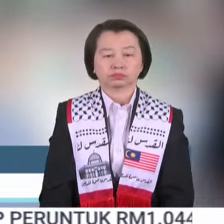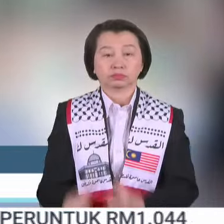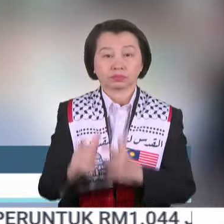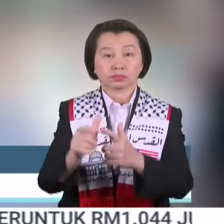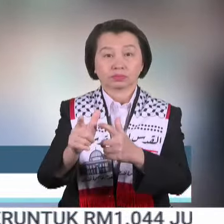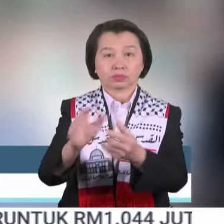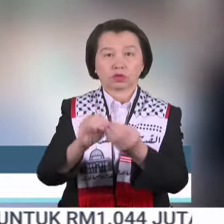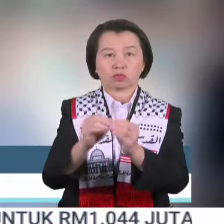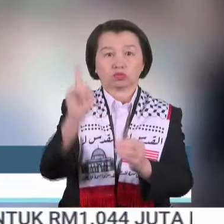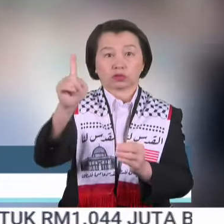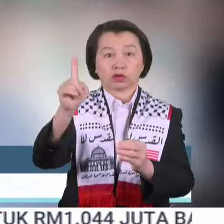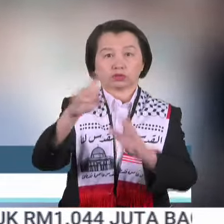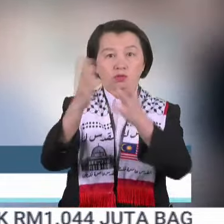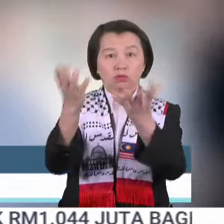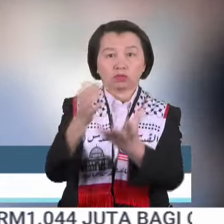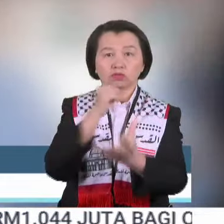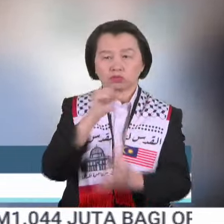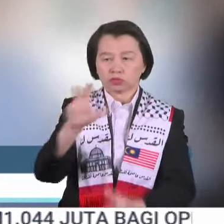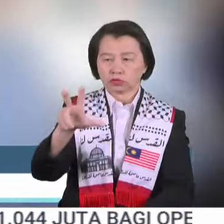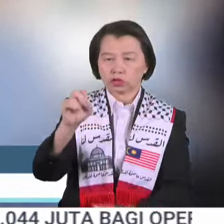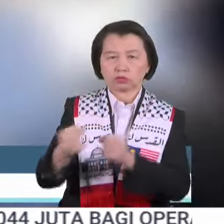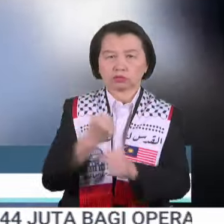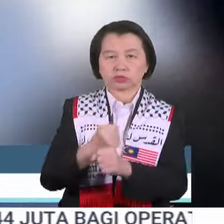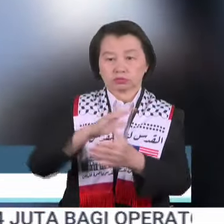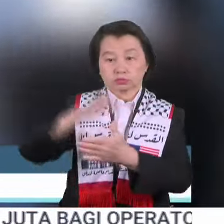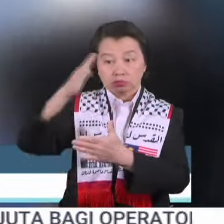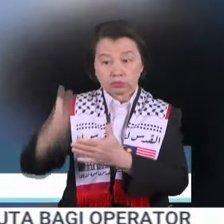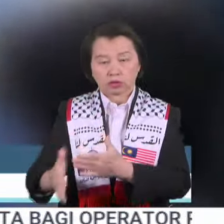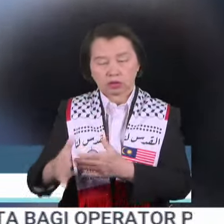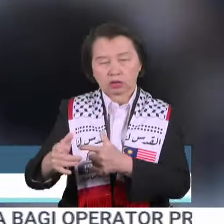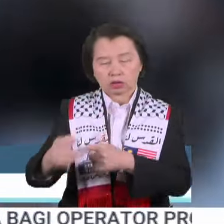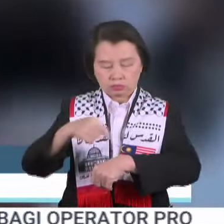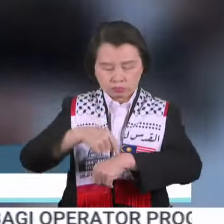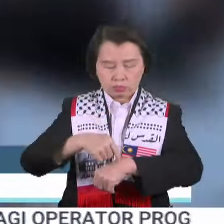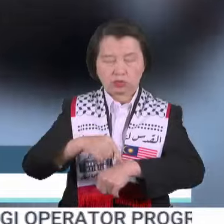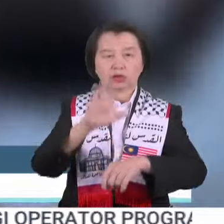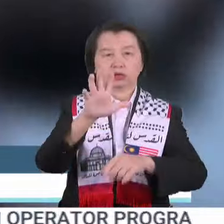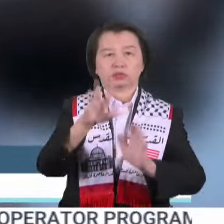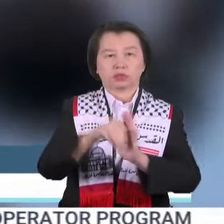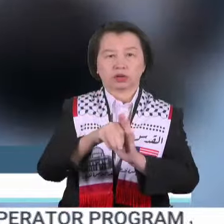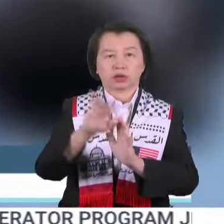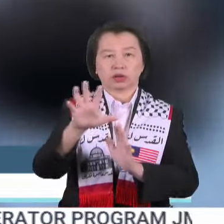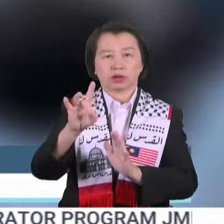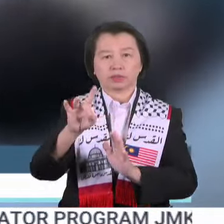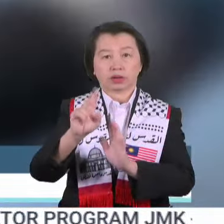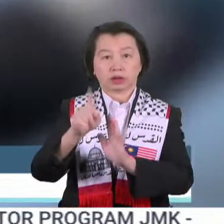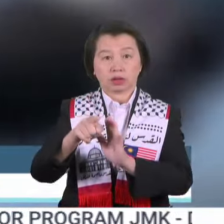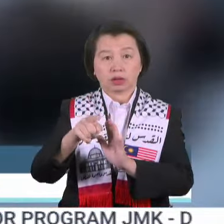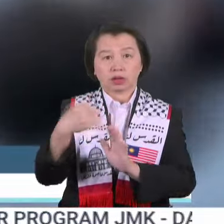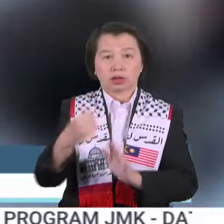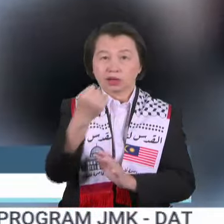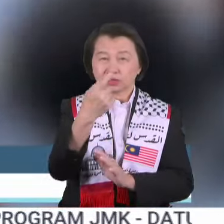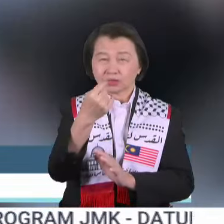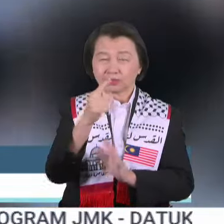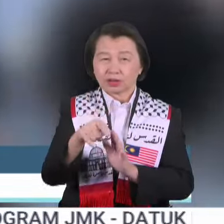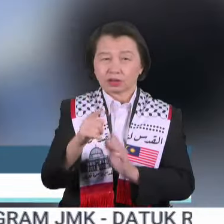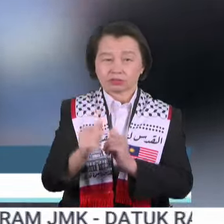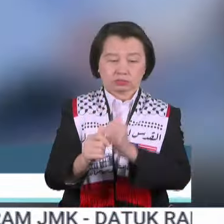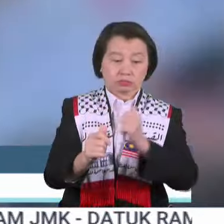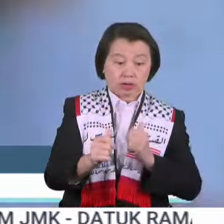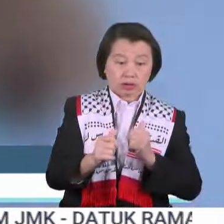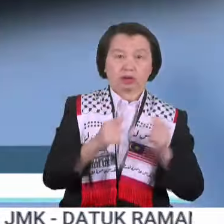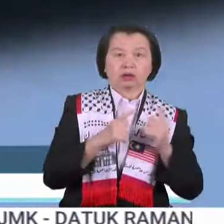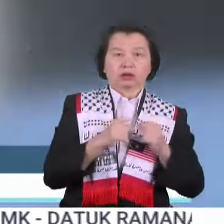Pelari menara nombor satu dunia berusia 30 tahun itu menamatkan larian dengan catatan 5 minit 58 saat, hanya 11 saat di belakang pelari